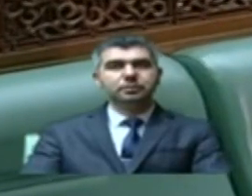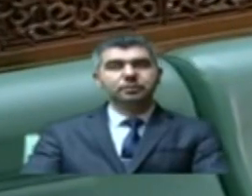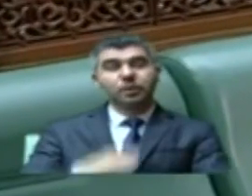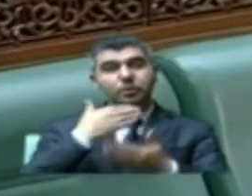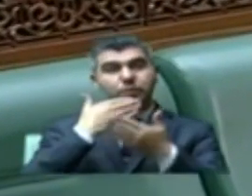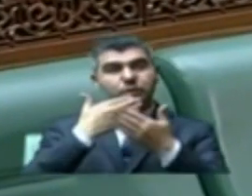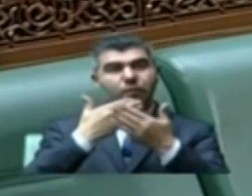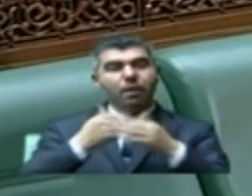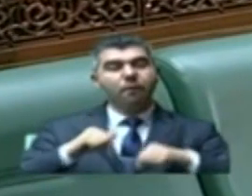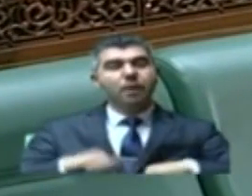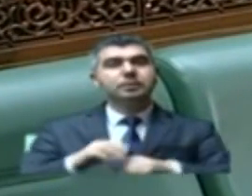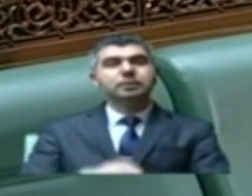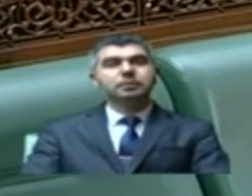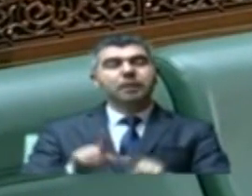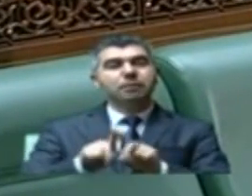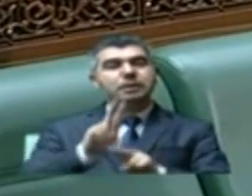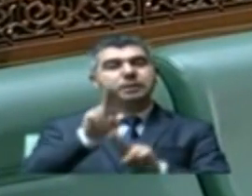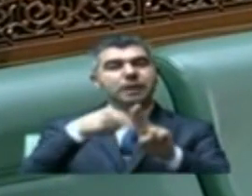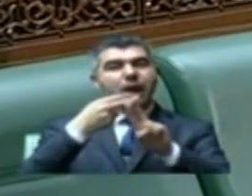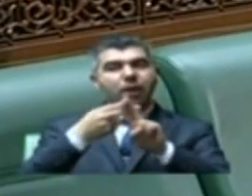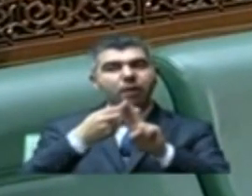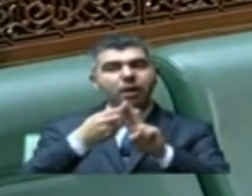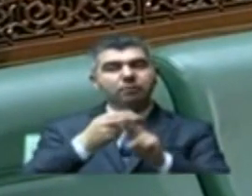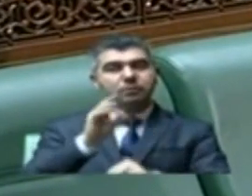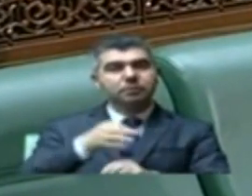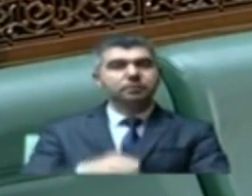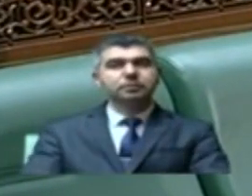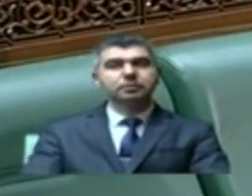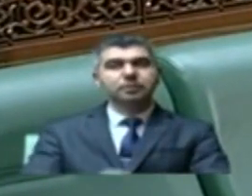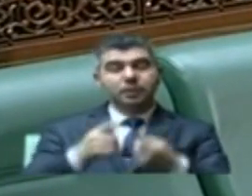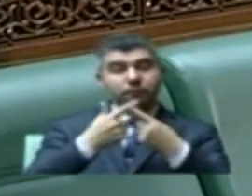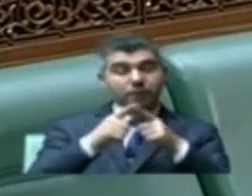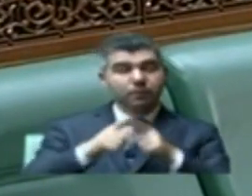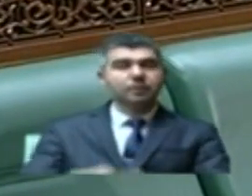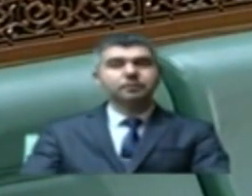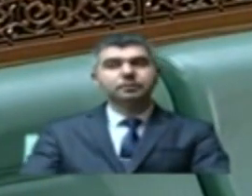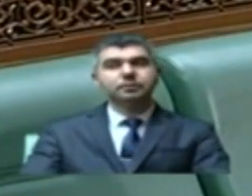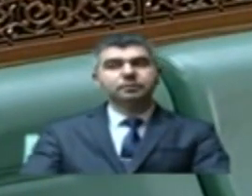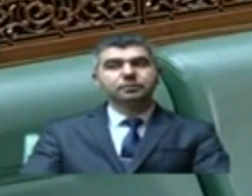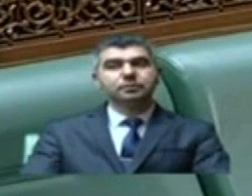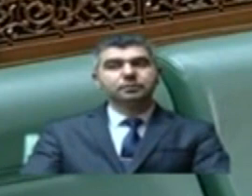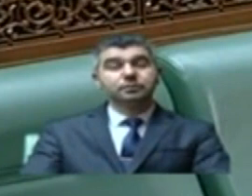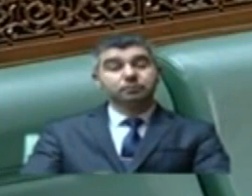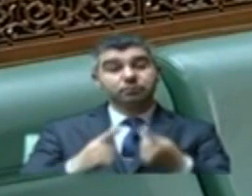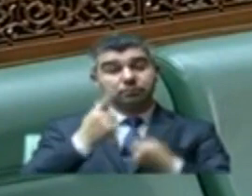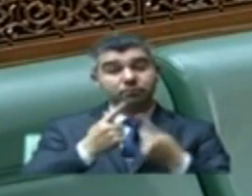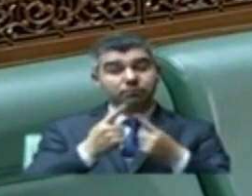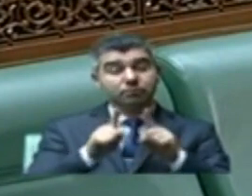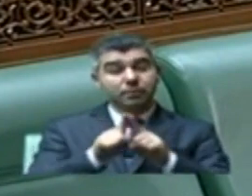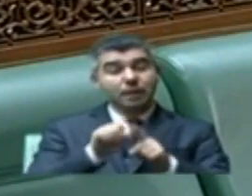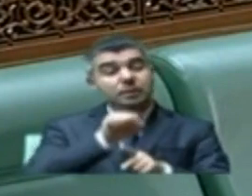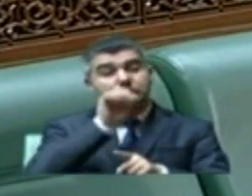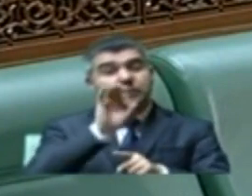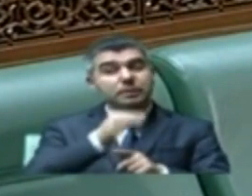شكرا السيدة الوزيرة على الجواب وعلى الاهتمام بالقطاع، ولكن أنا بقيت